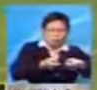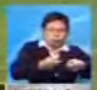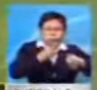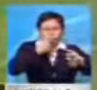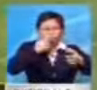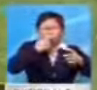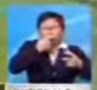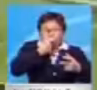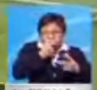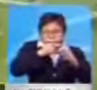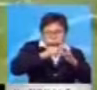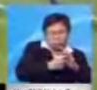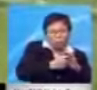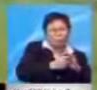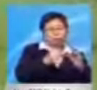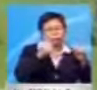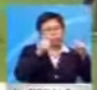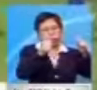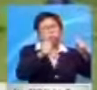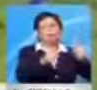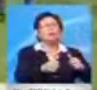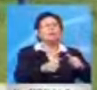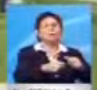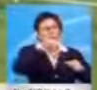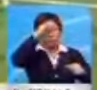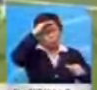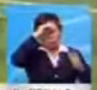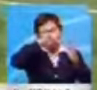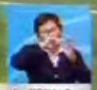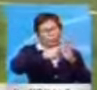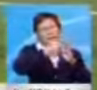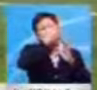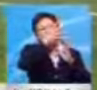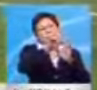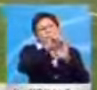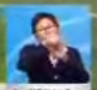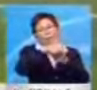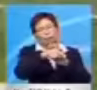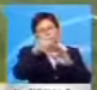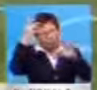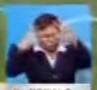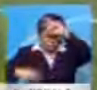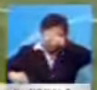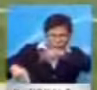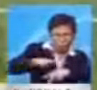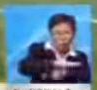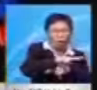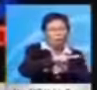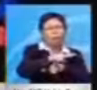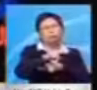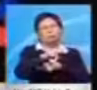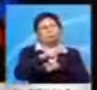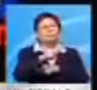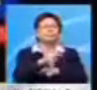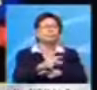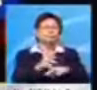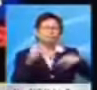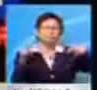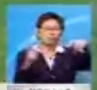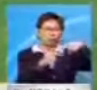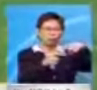whsel permulaan pesta gol skuad harimau Selatan bermula pada minit ke-15 melalui tandukan Jorge pererira